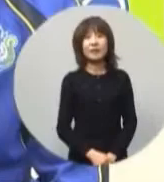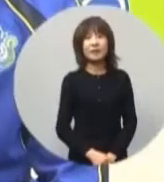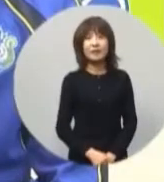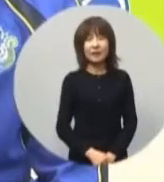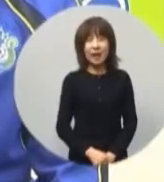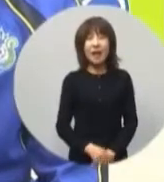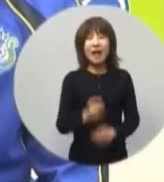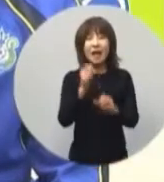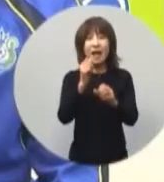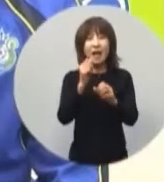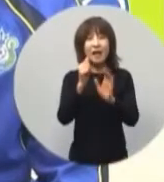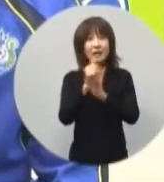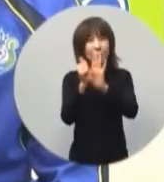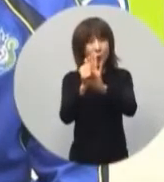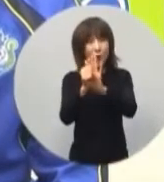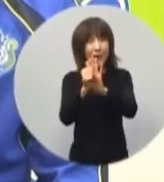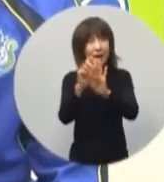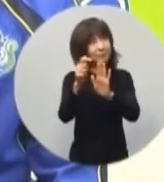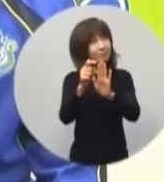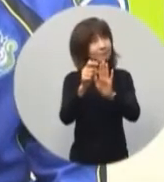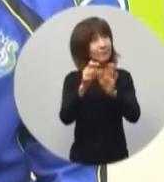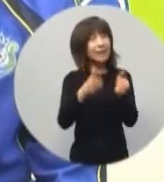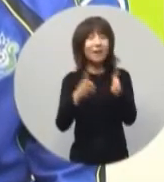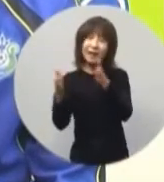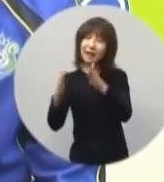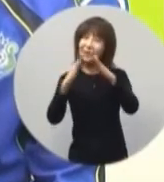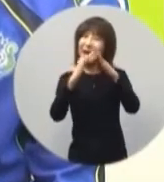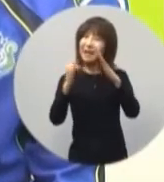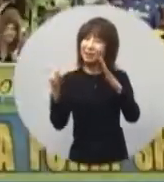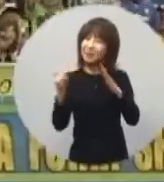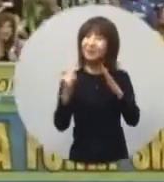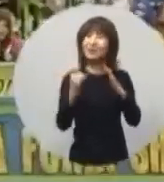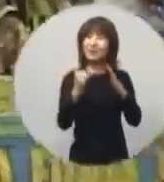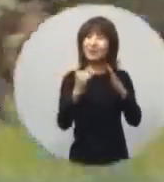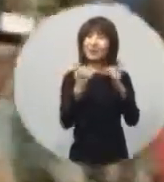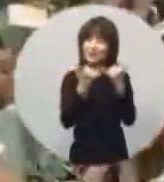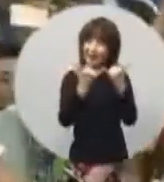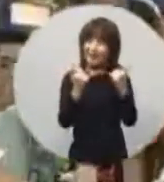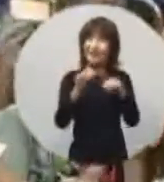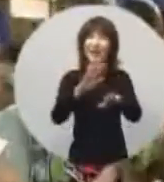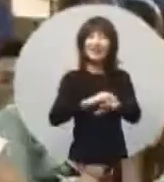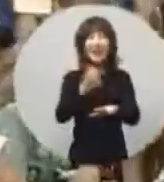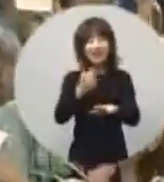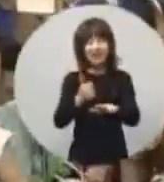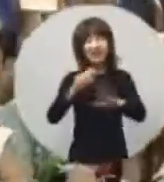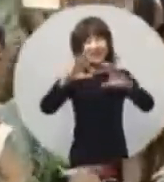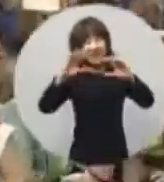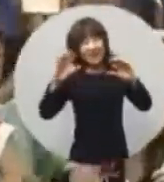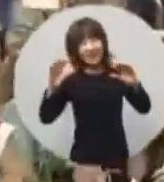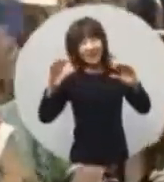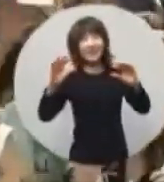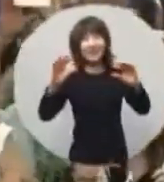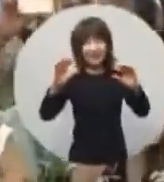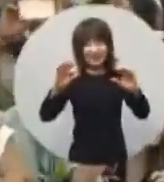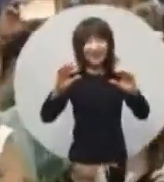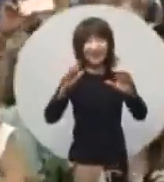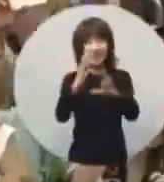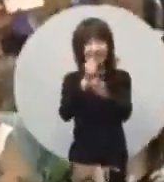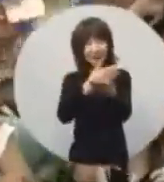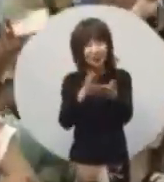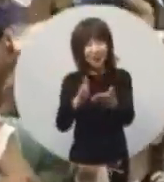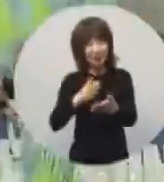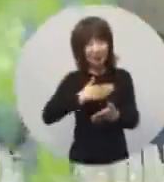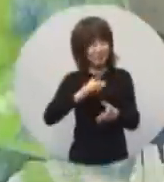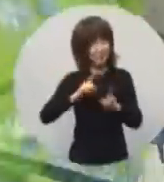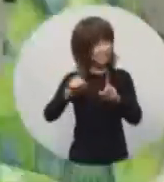サポーターっていうよりはそのファミリーに近いかなっていう、選手にもすごい優しいですし、どんな時もブーイングし